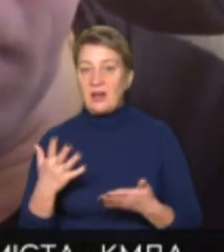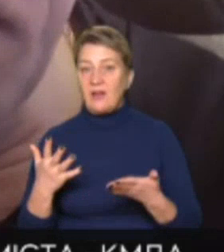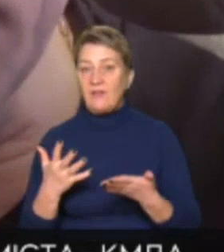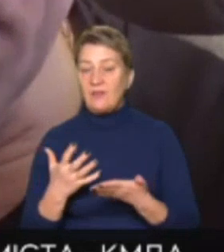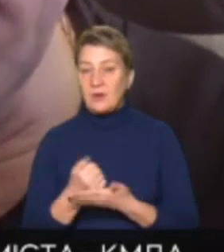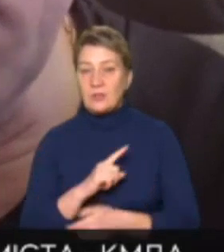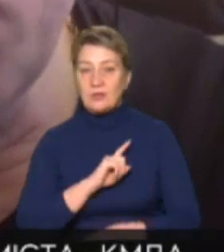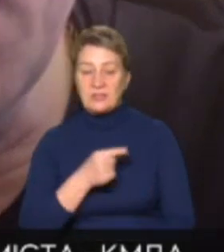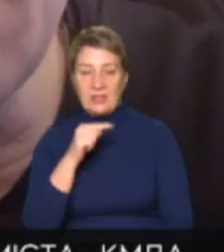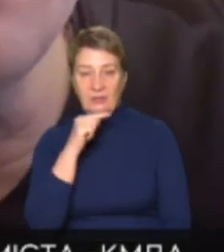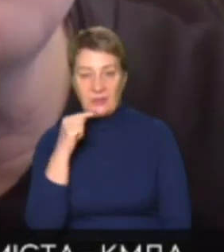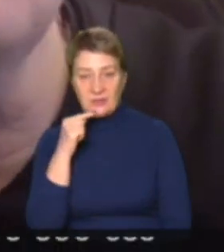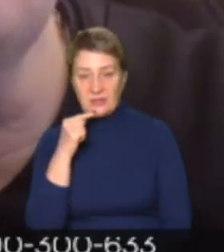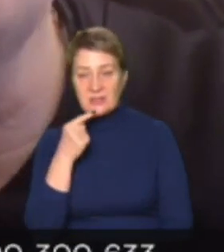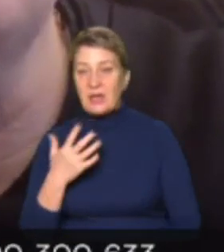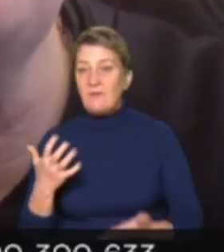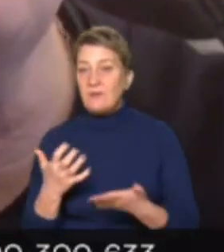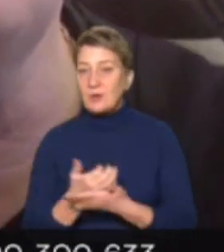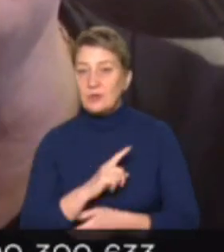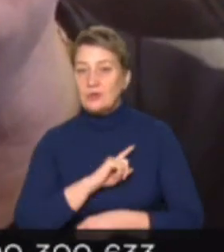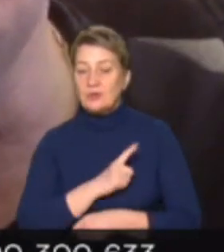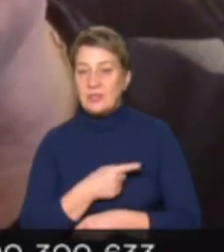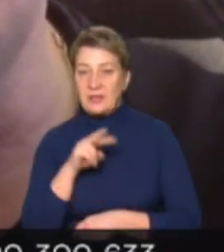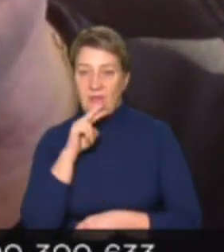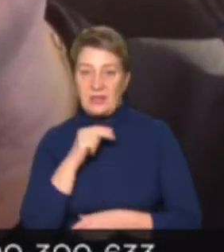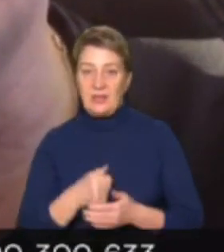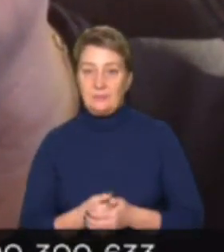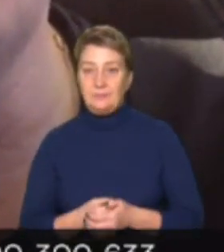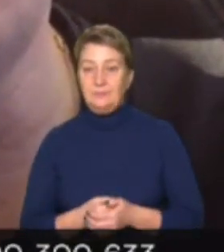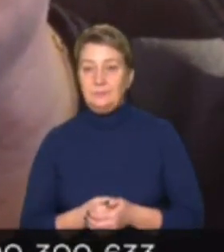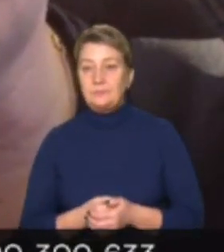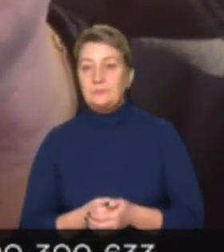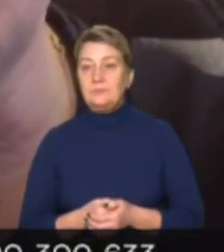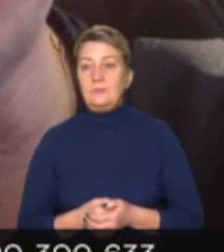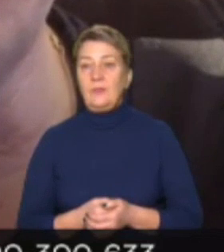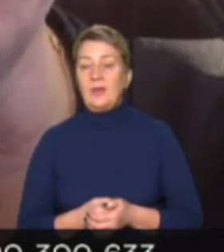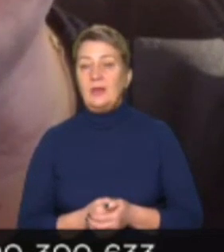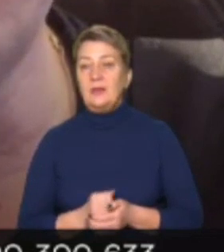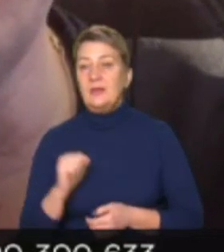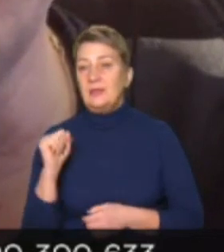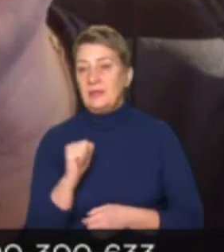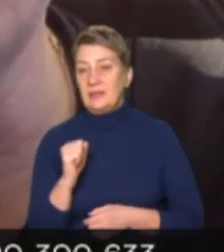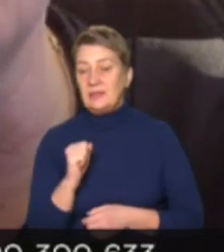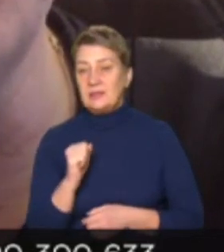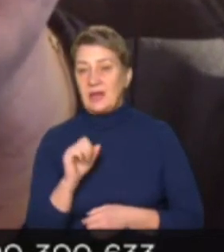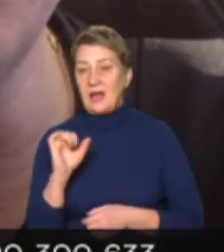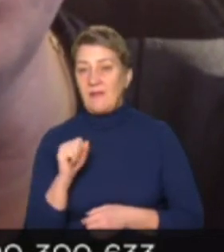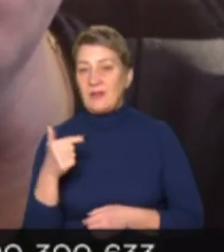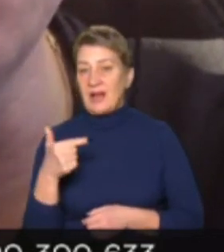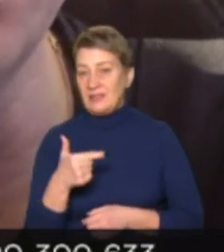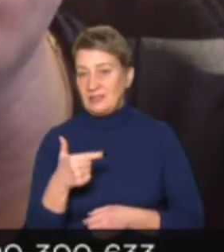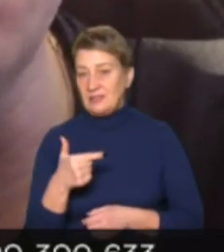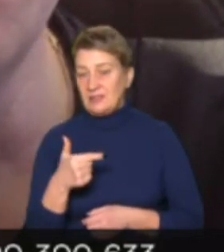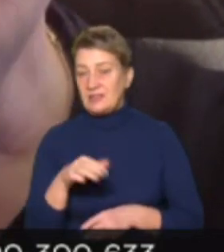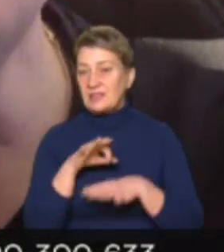Росії, і виходить, що він сильний Китай, в Кореї. Китай фактично і з Афганістаном намагається